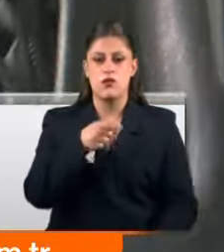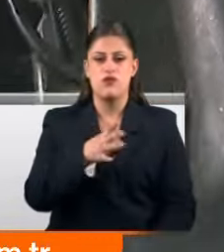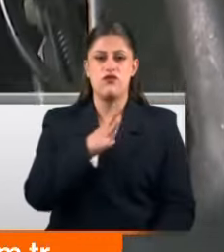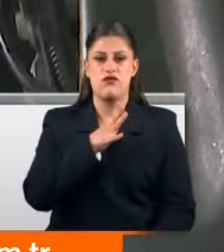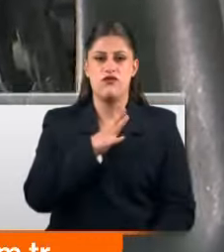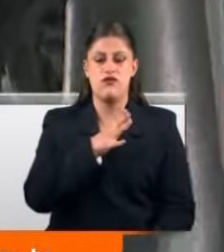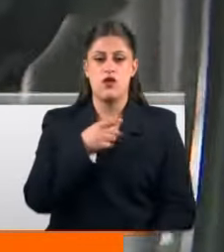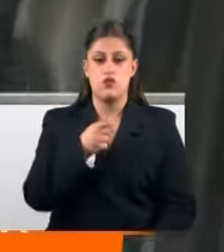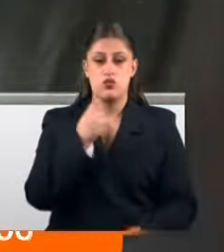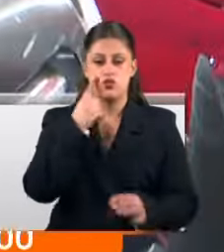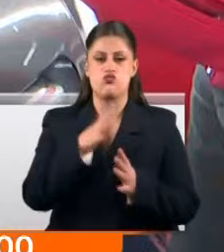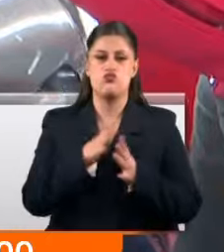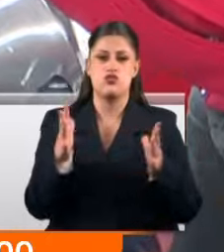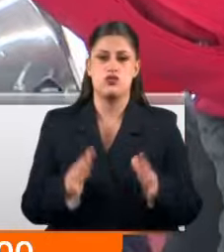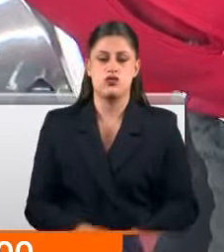net, bu kadar büyük.